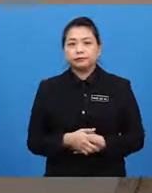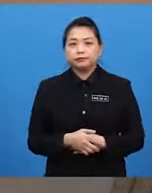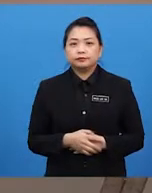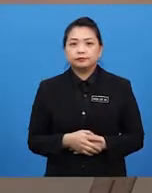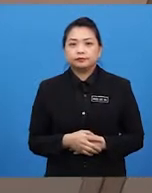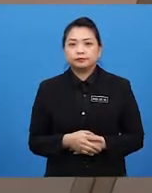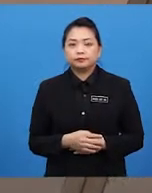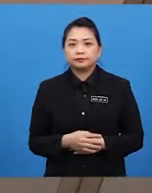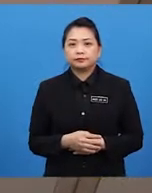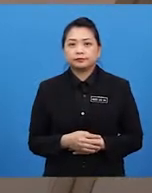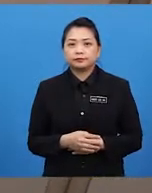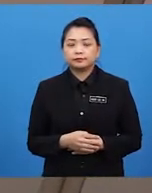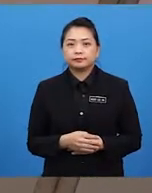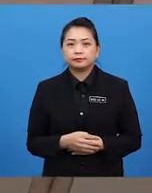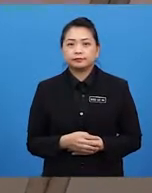hai hai